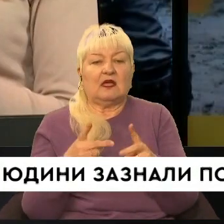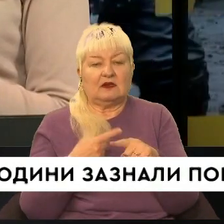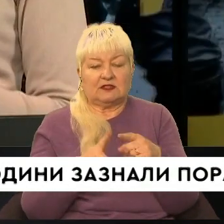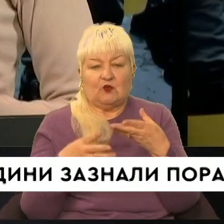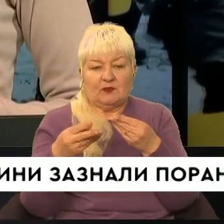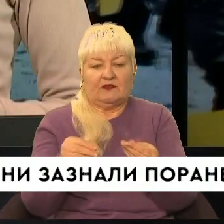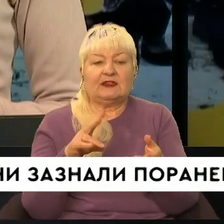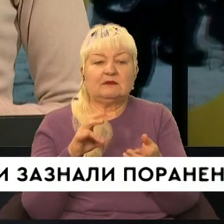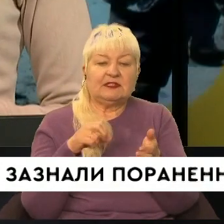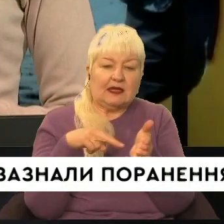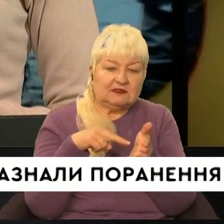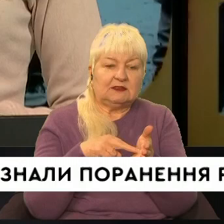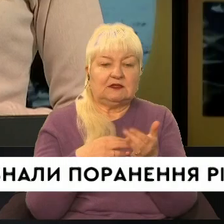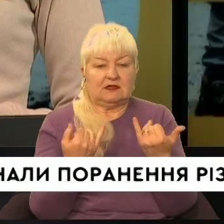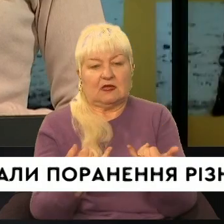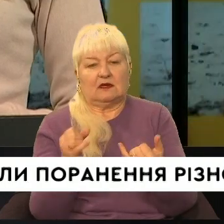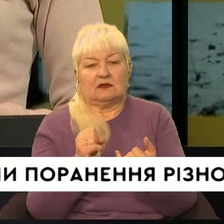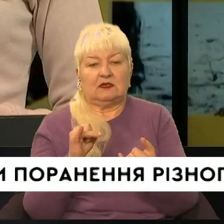в подальшому?